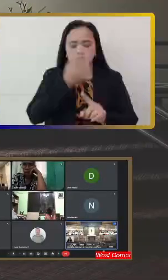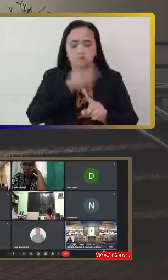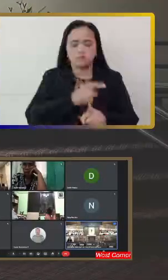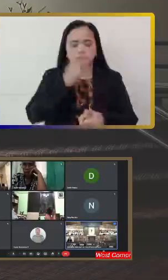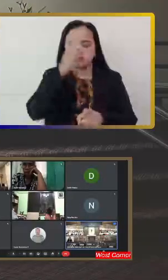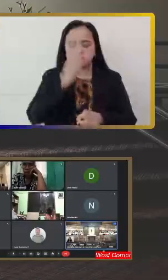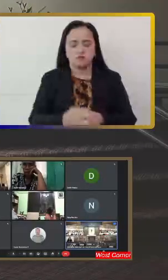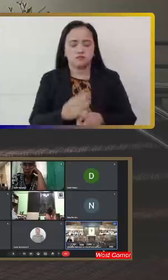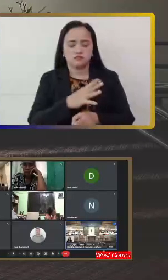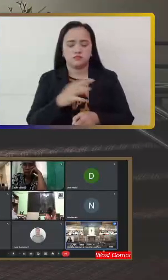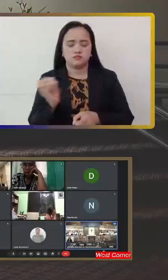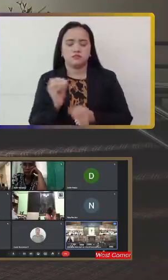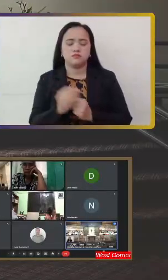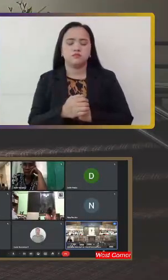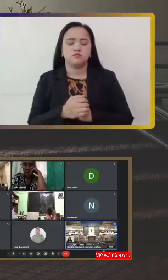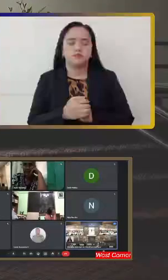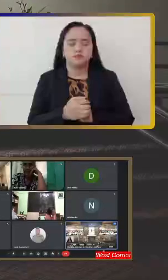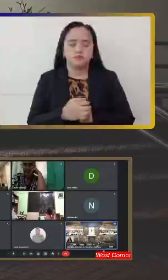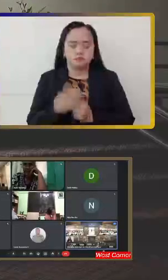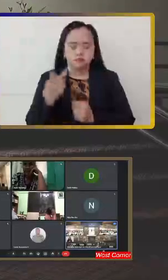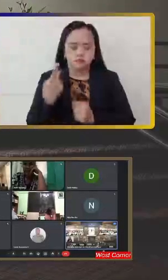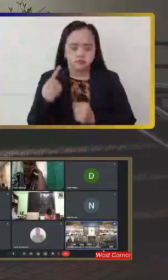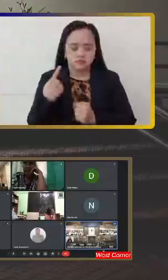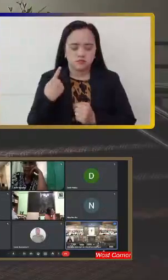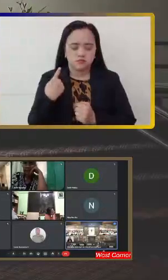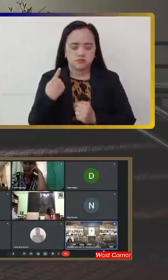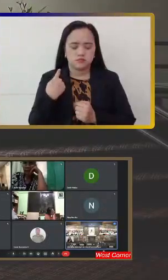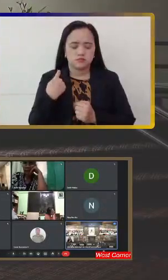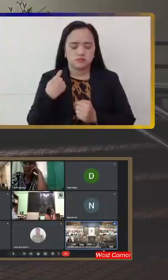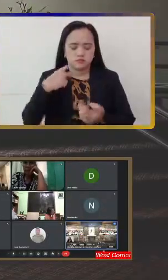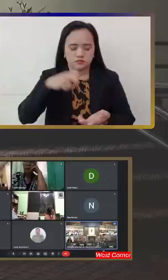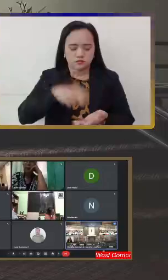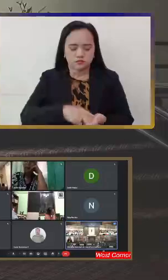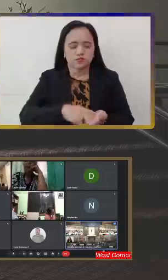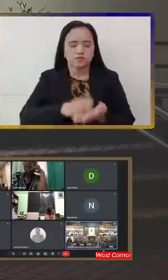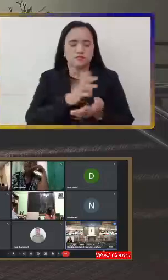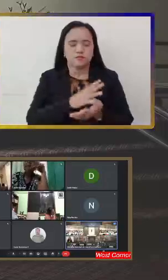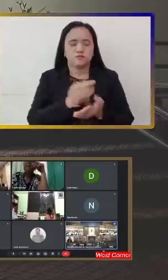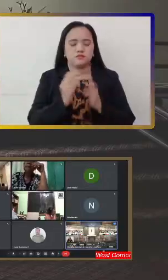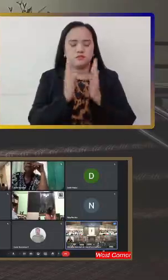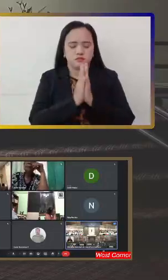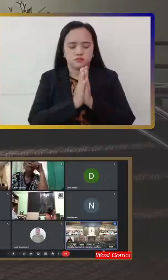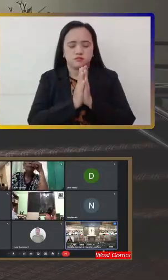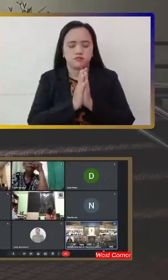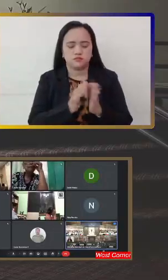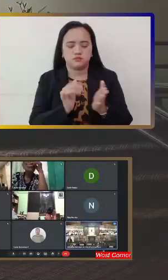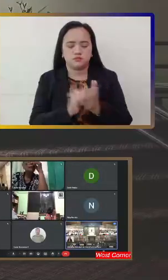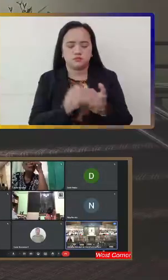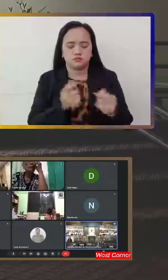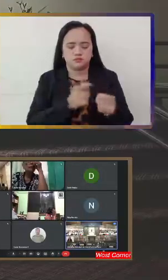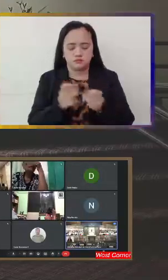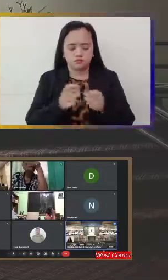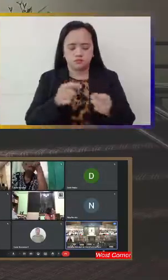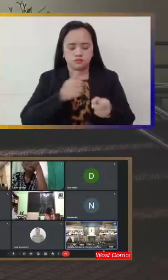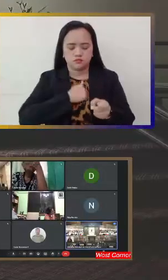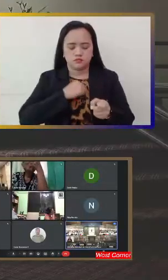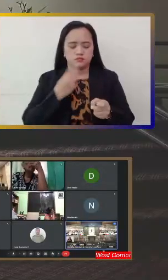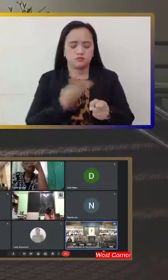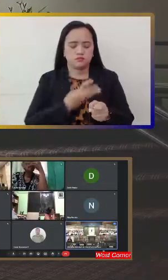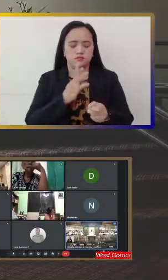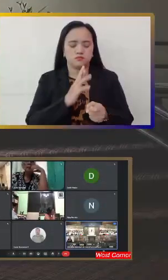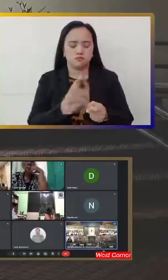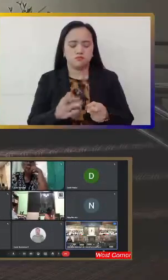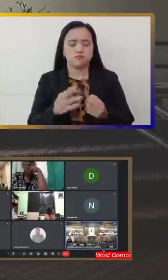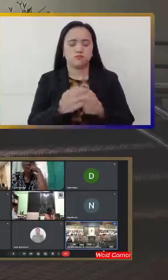ni isa man ngayon na kami tikluptuhod na lumalapit sa inyo, na kami ang nagkukontrol sa aming sarili.